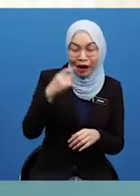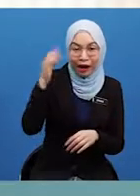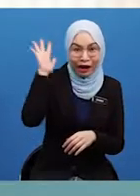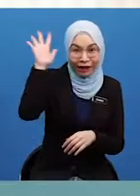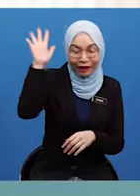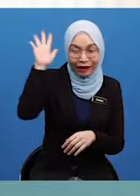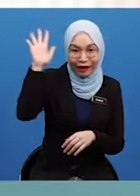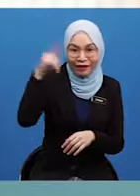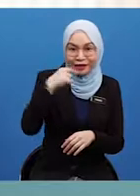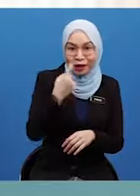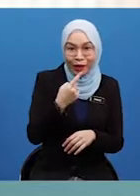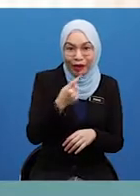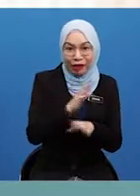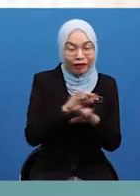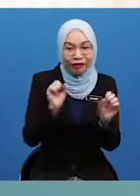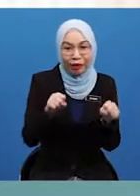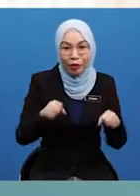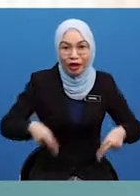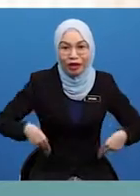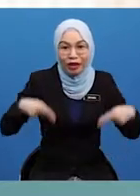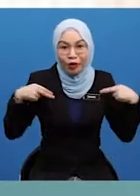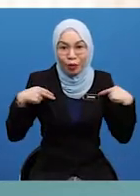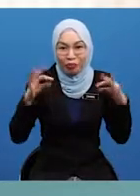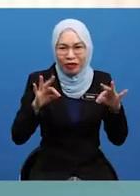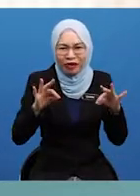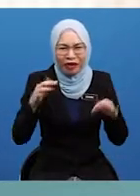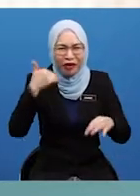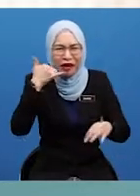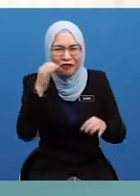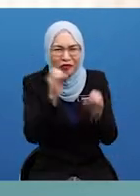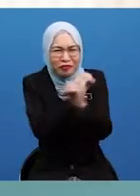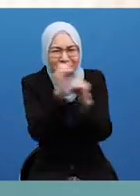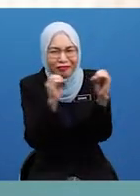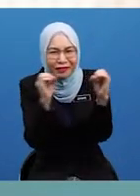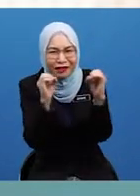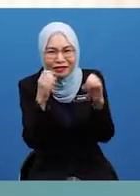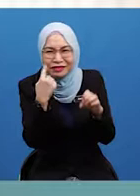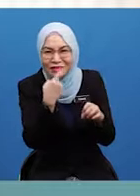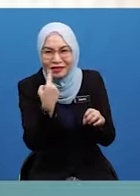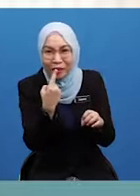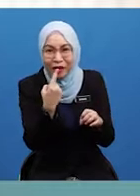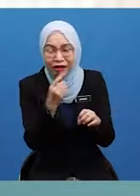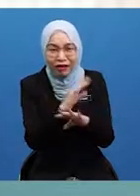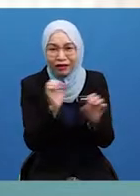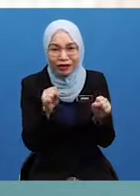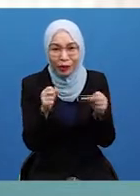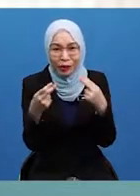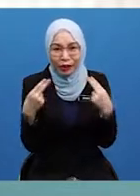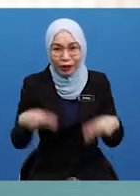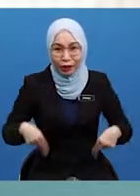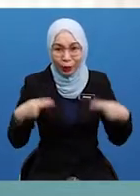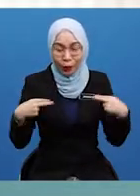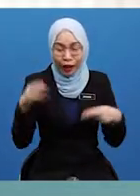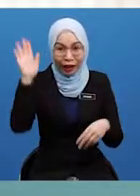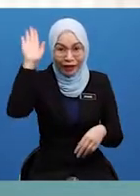ha ramai rupanya diantara murid-muridnya tidak boleh bertengkar Hai